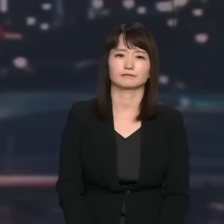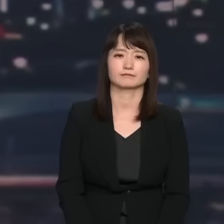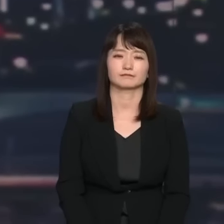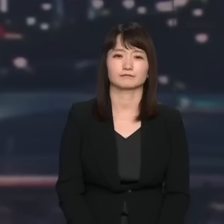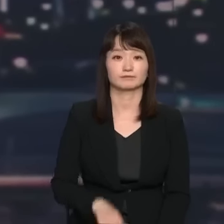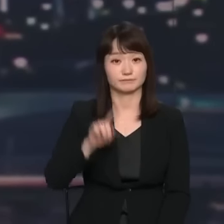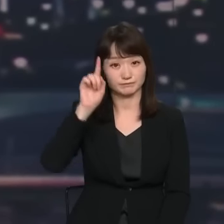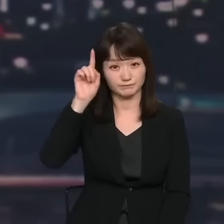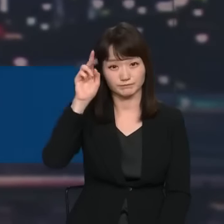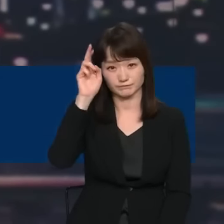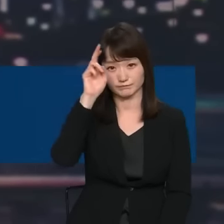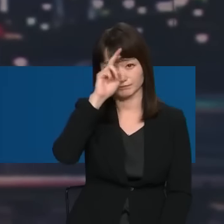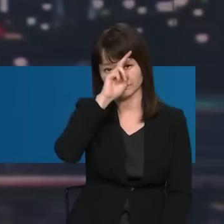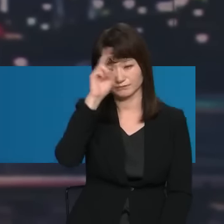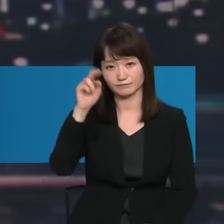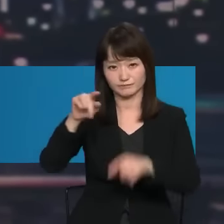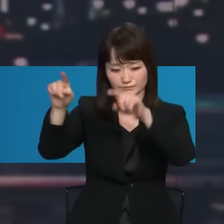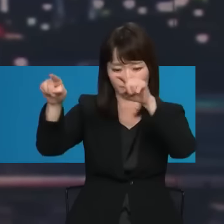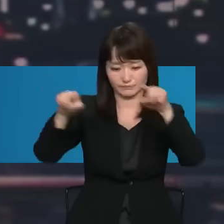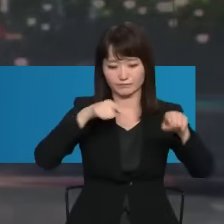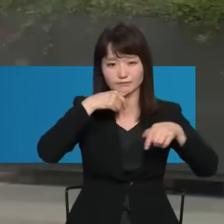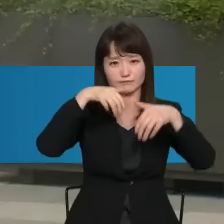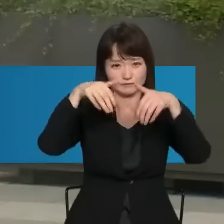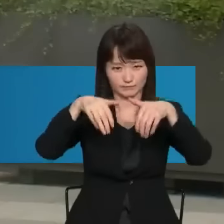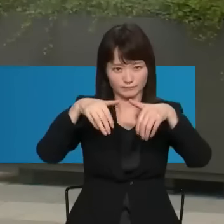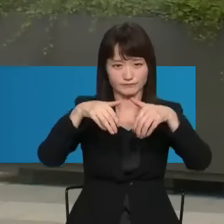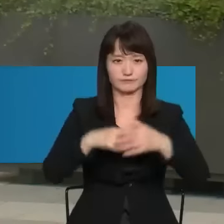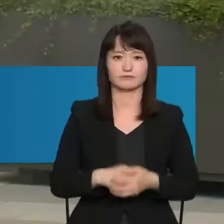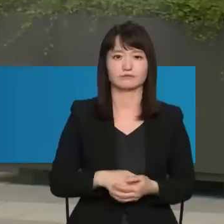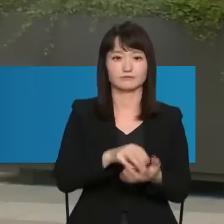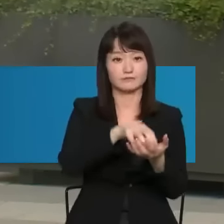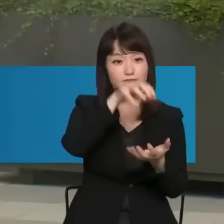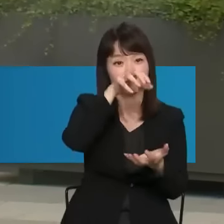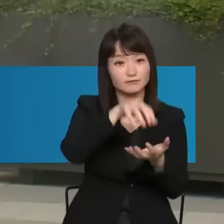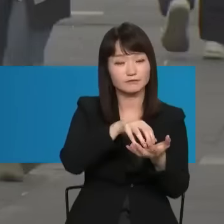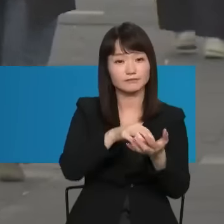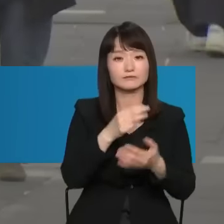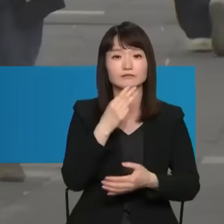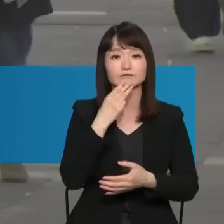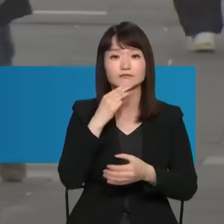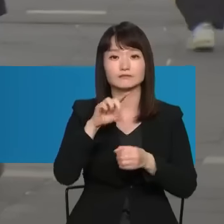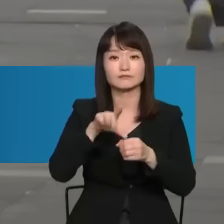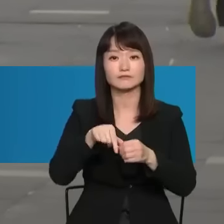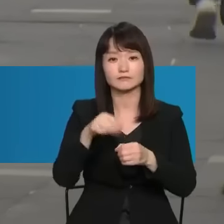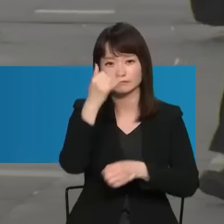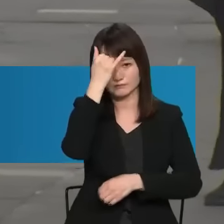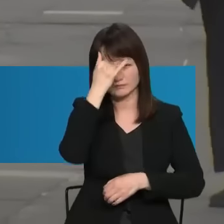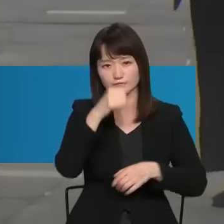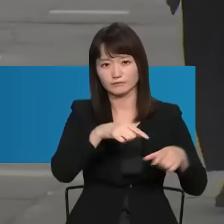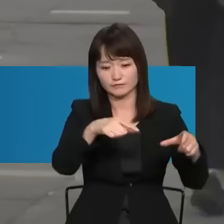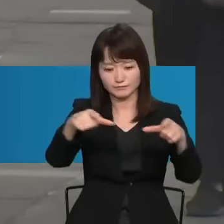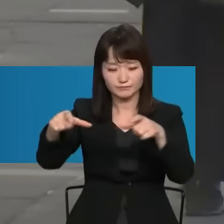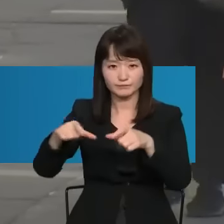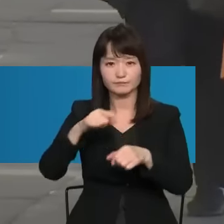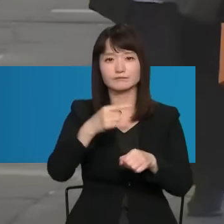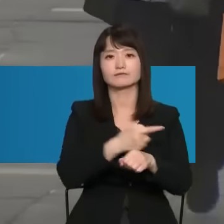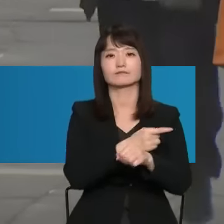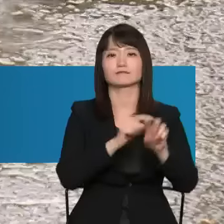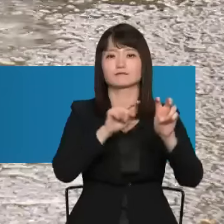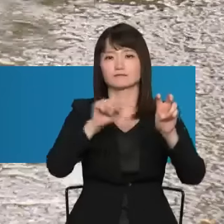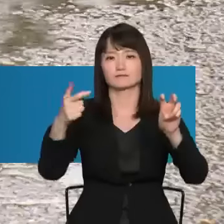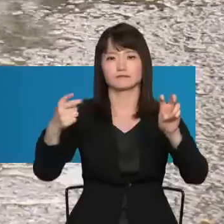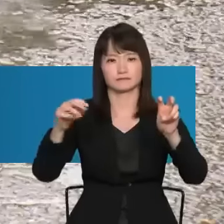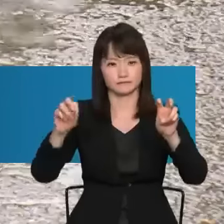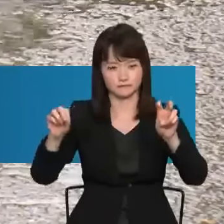네, 일요일인 내일은 오후부터 전국에 비가 올 거란 예보입니다. 예상 강수량은 서울 등 수도권과 충청권이 시간당